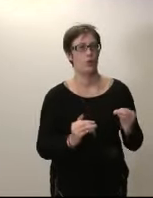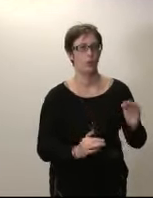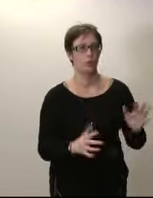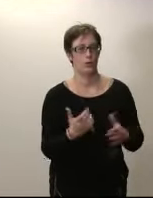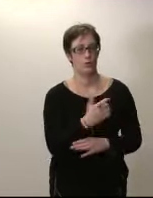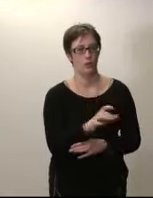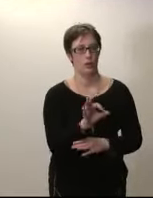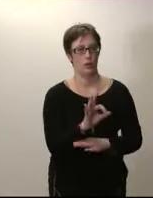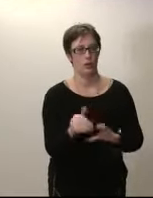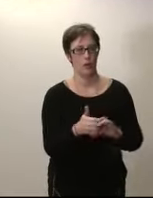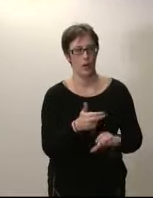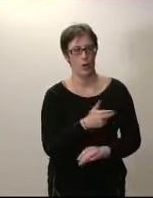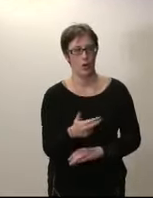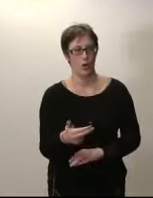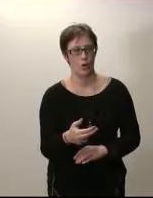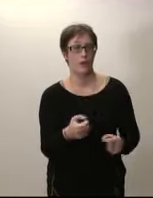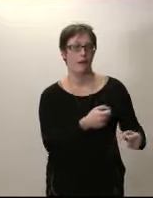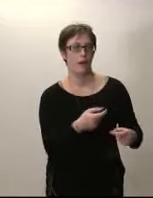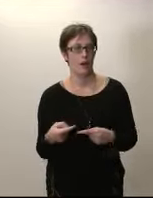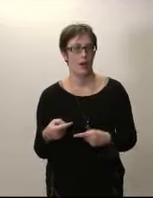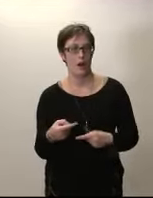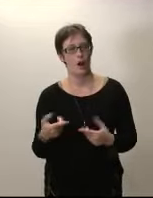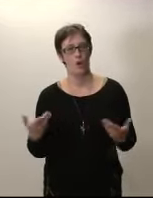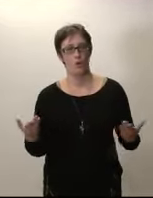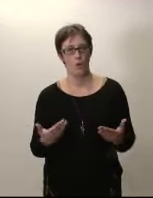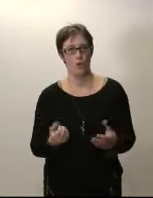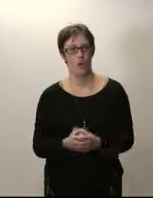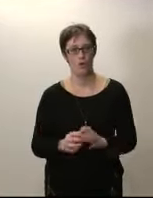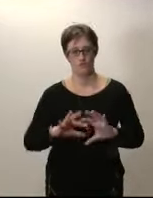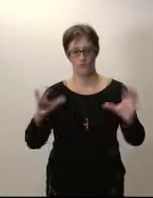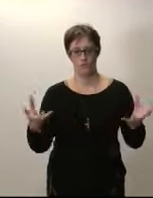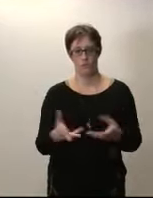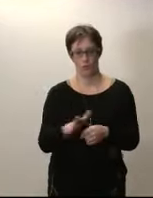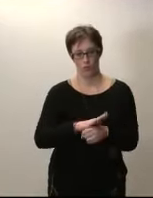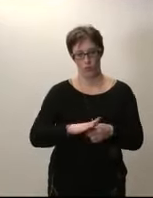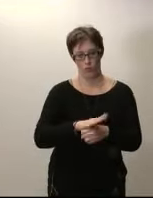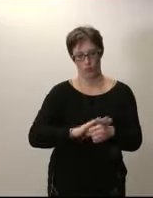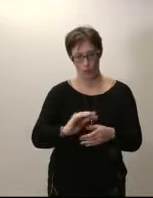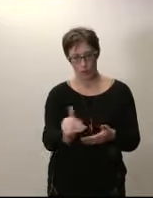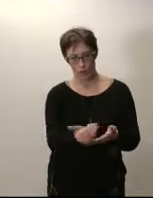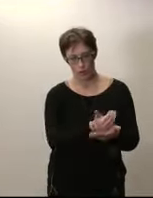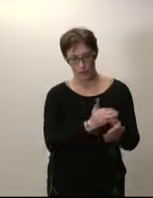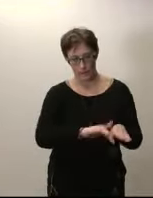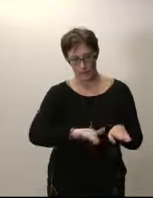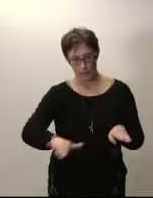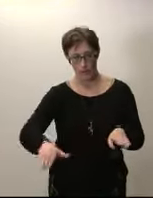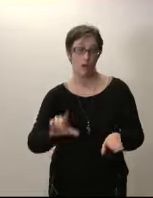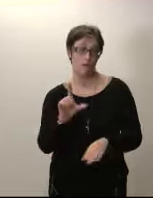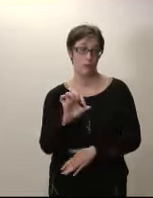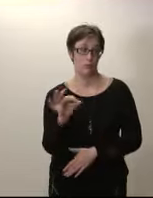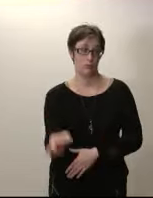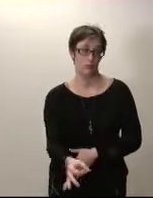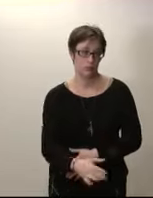euros, ça représente 20% du montant total des recettes de parking. Nous n'avons pas augmenté les